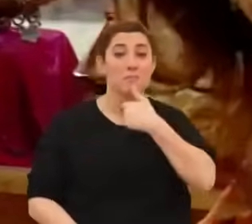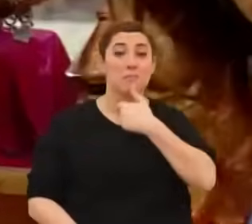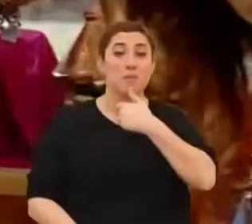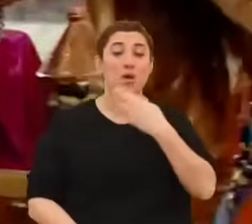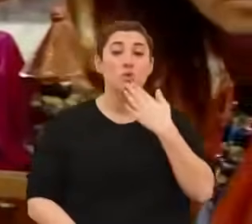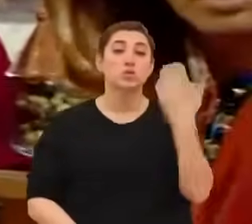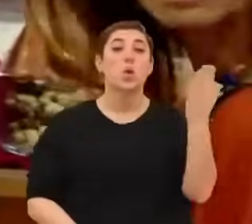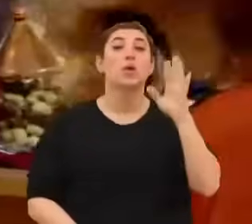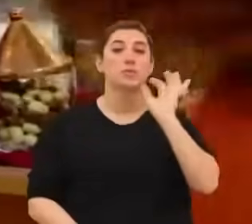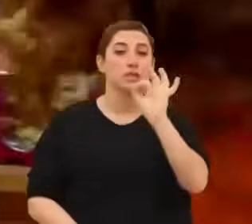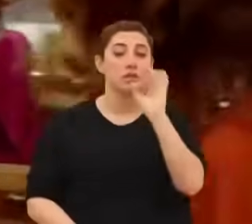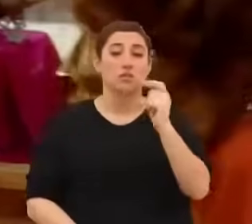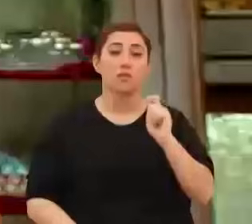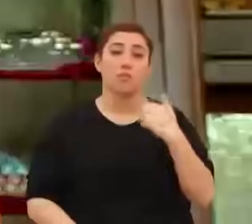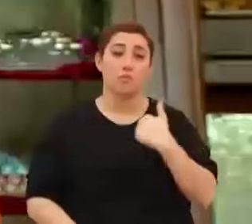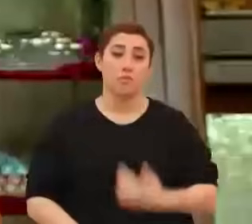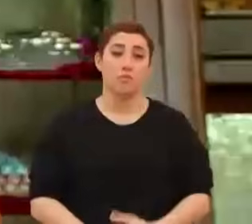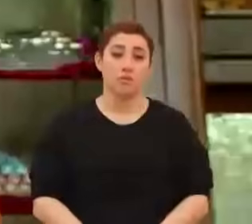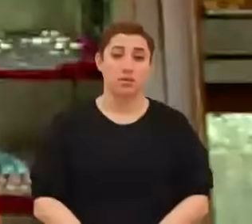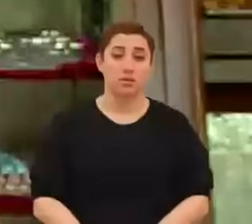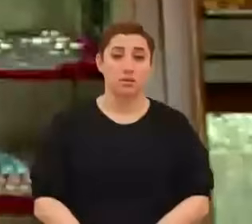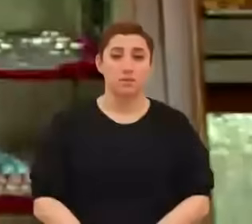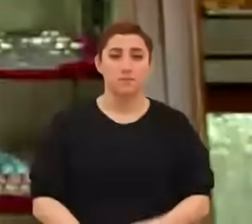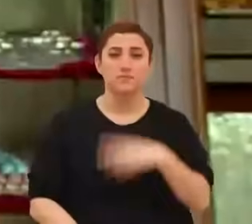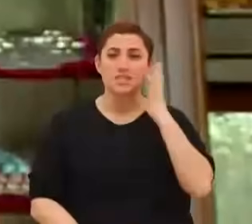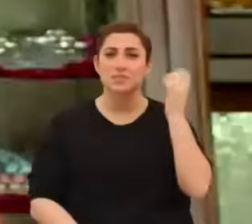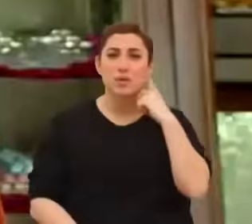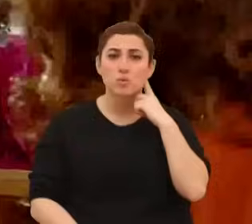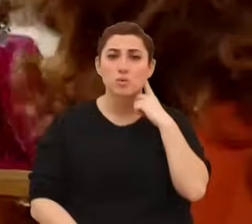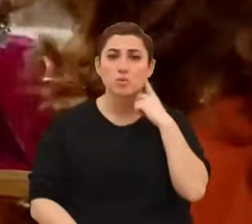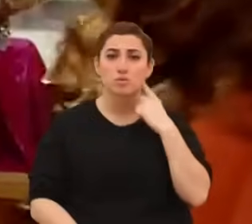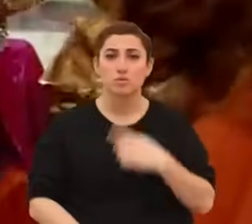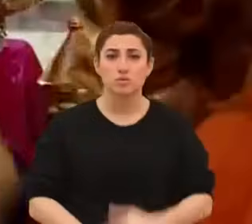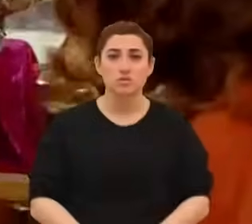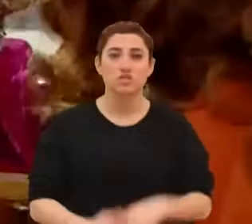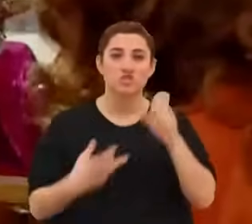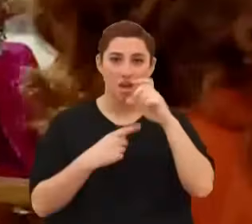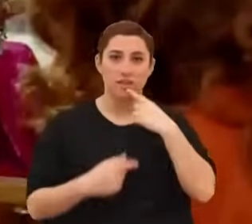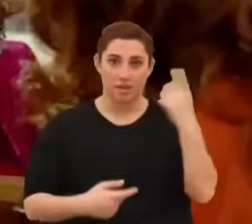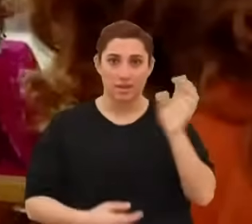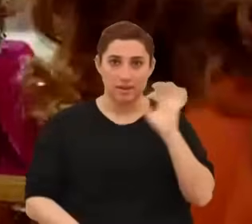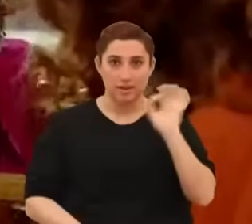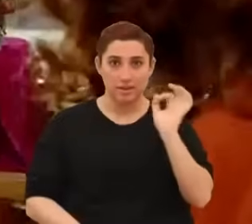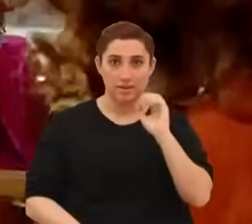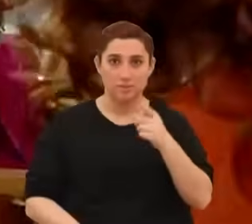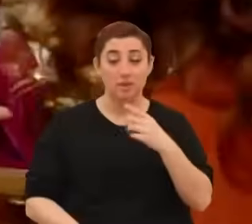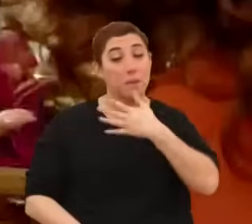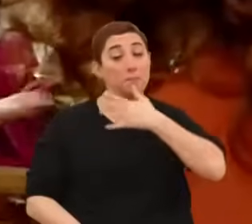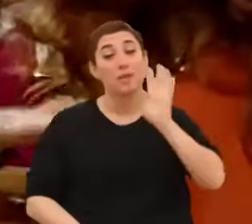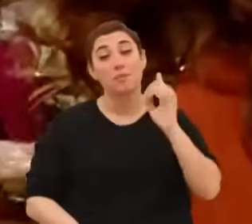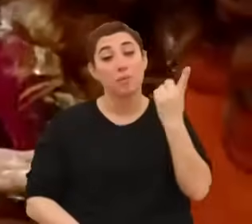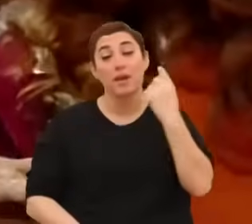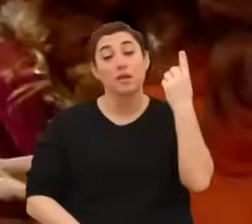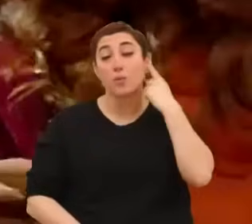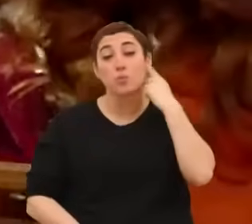babana söylerim diye tehdit ediyor beni yani. Kimden duymuş? Çağatay'dan değil mi? Hı? Ya bilmiyorum yani,